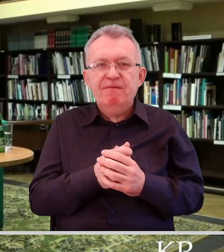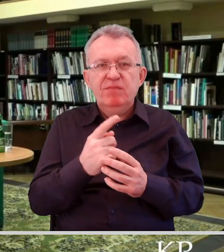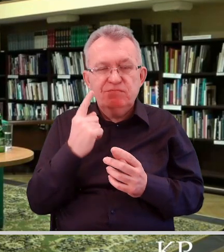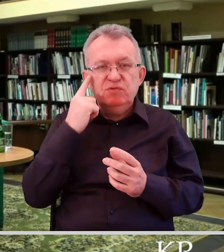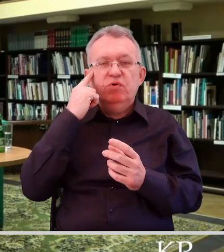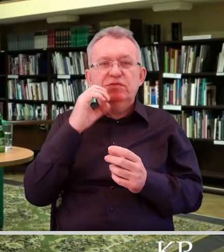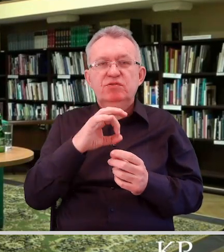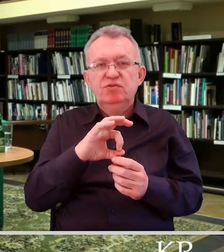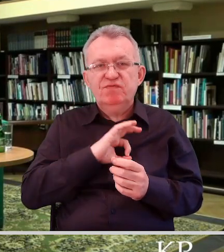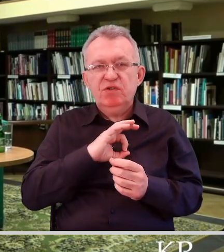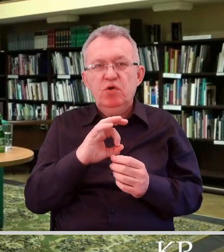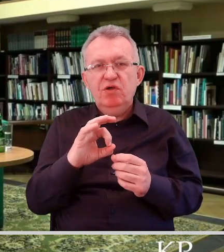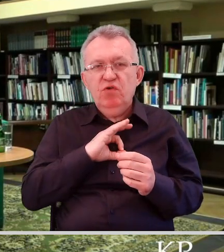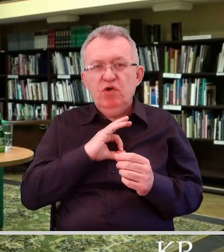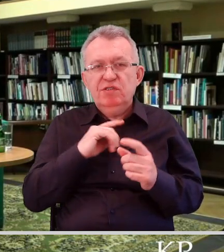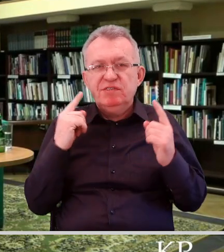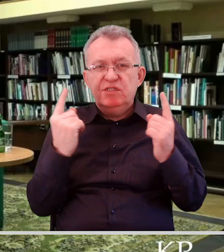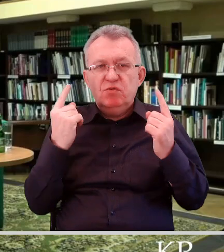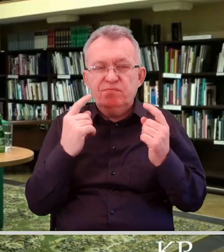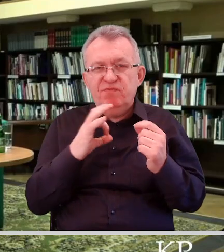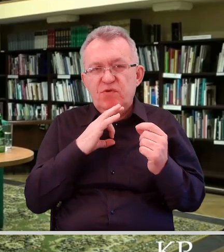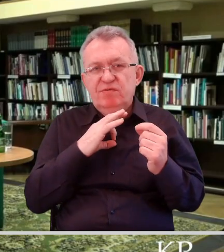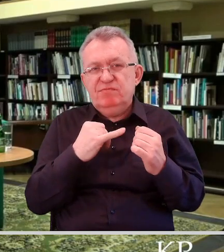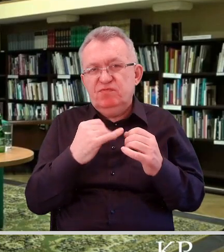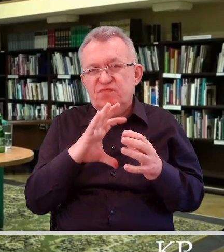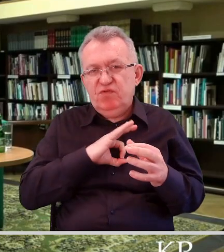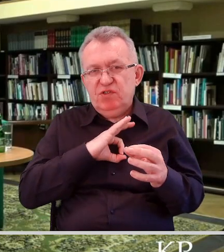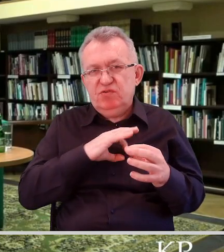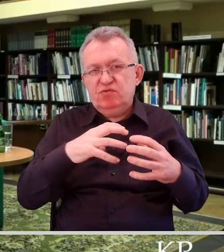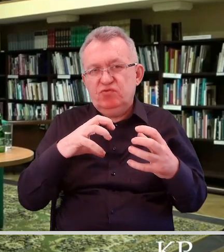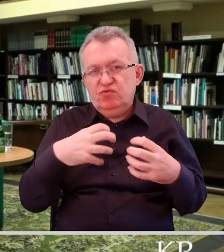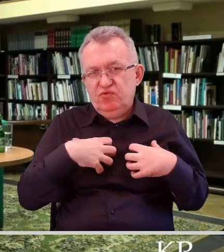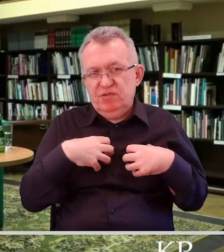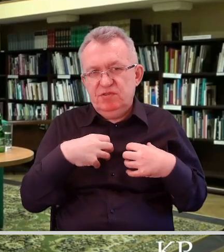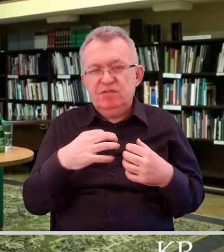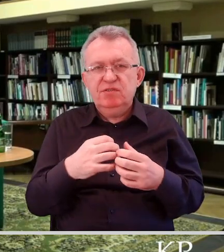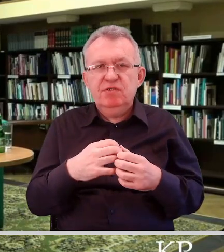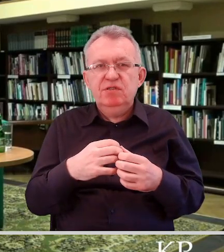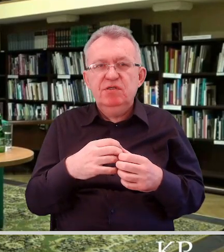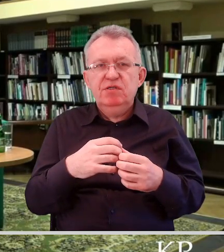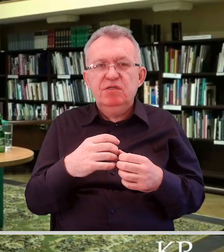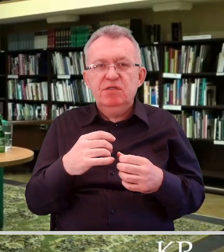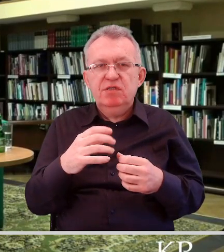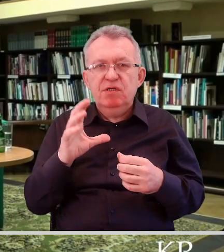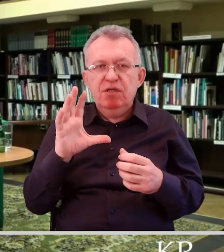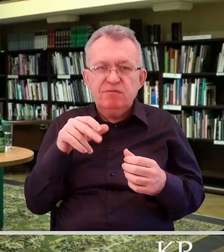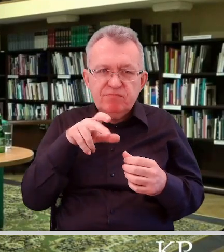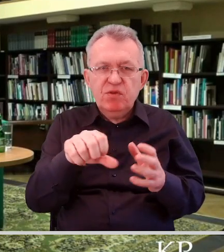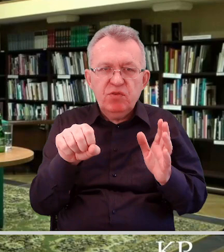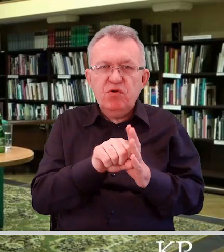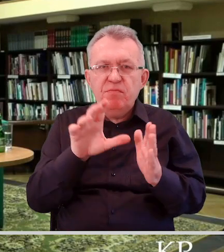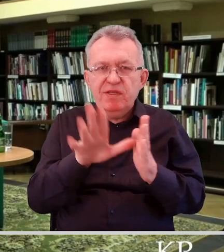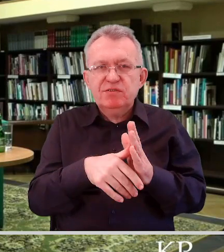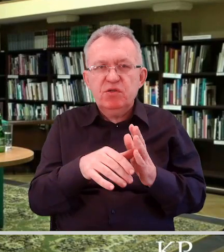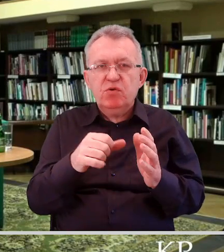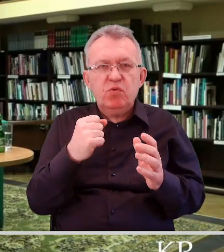przypomnieć sobie takie różne sytuacje z własnego życia, nie turystycznego, tylko z takich właśnie wrzucam w miasta, w przestrzenie,